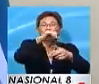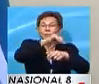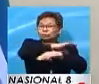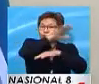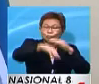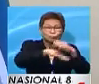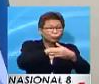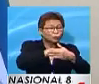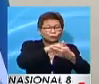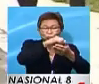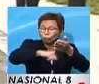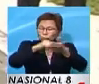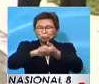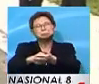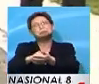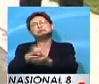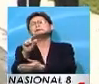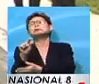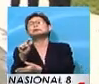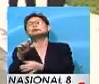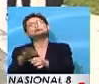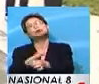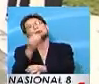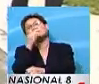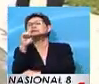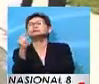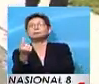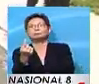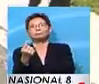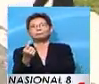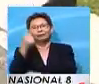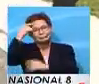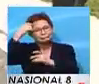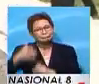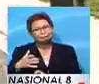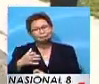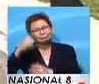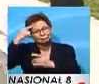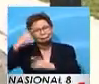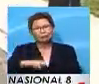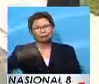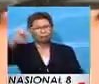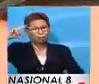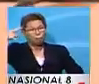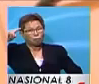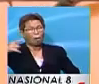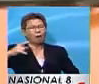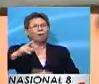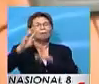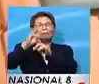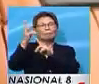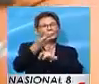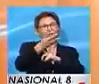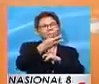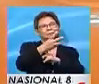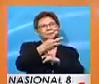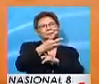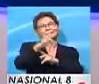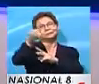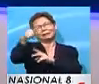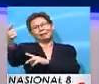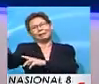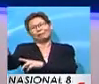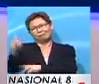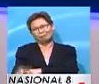cukup-cukup makan keputusannya diharap tidak memanipulasi kebajikan mana-mana pihak